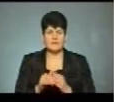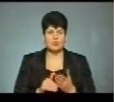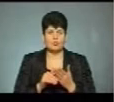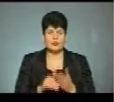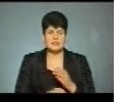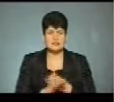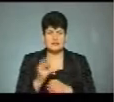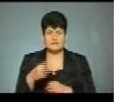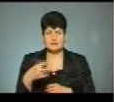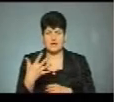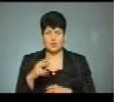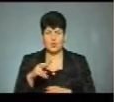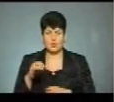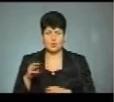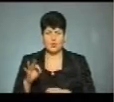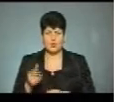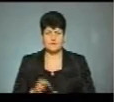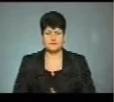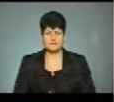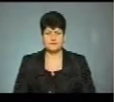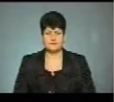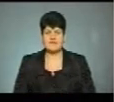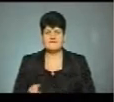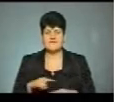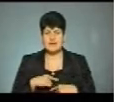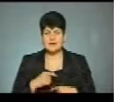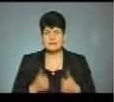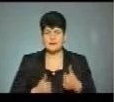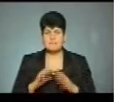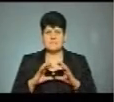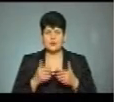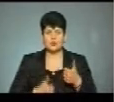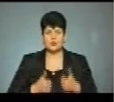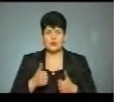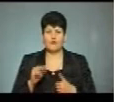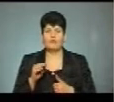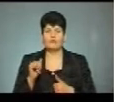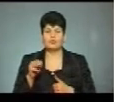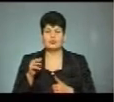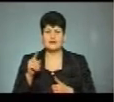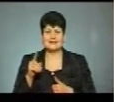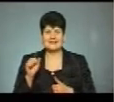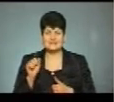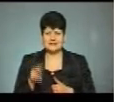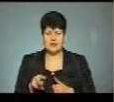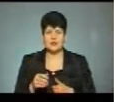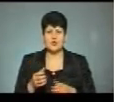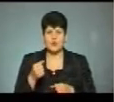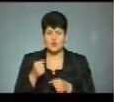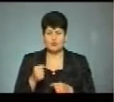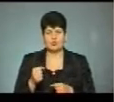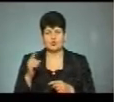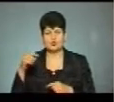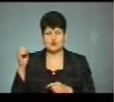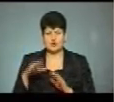схід 25 лютого. Фінальні поєдинки міжнародного турніру з футзалу «Кубок сонця-6» пам'яті підполковника